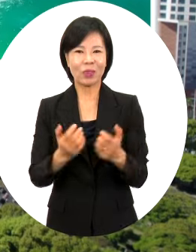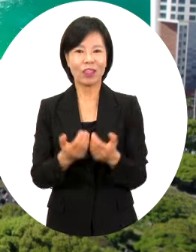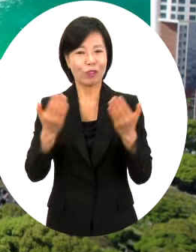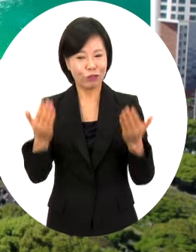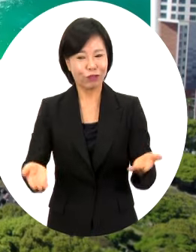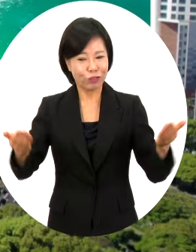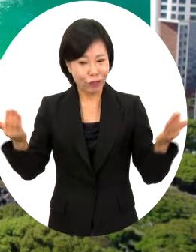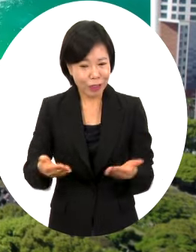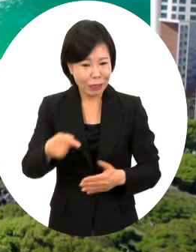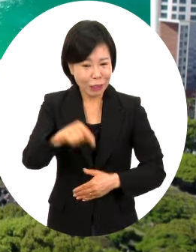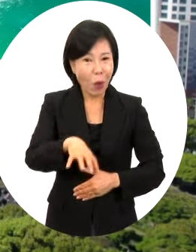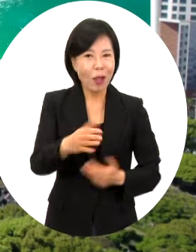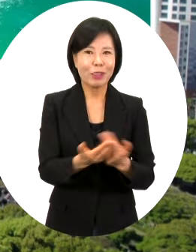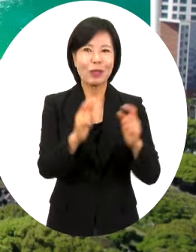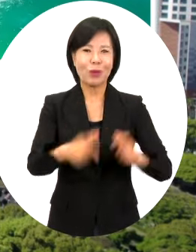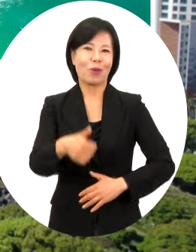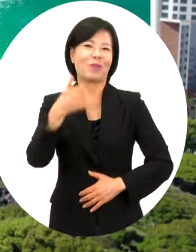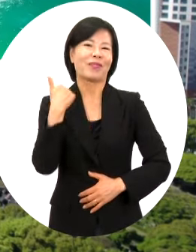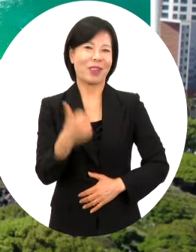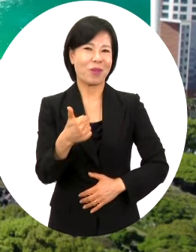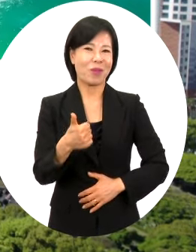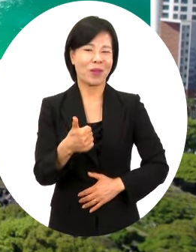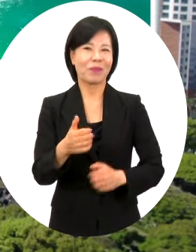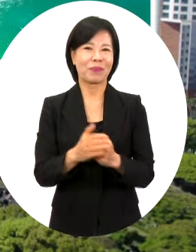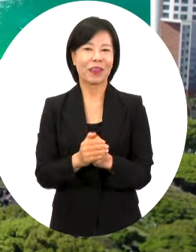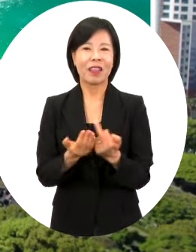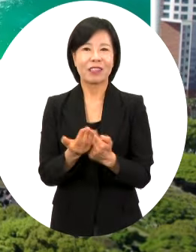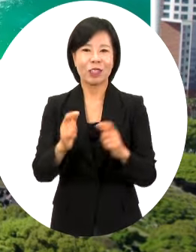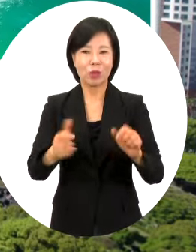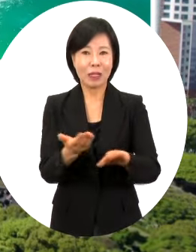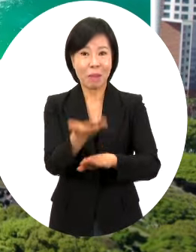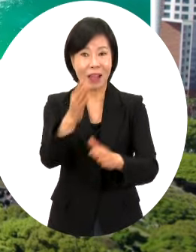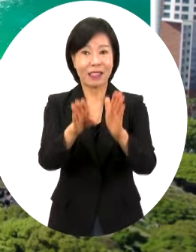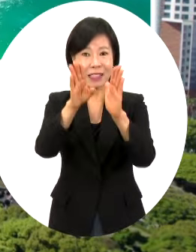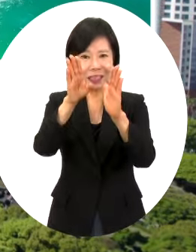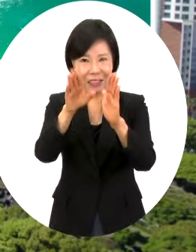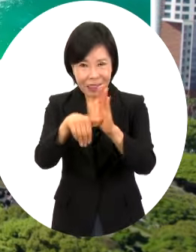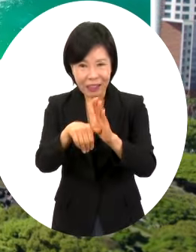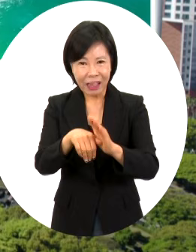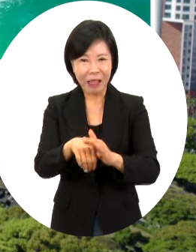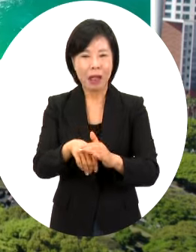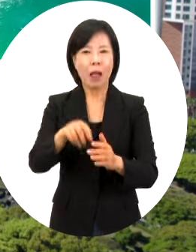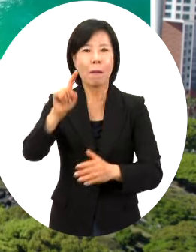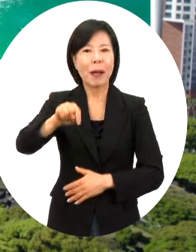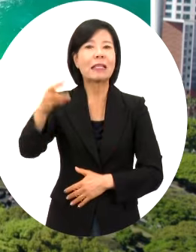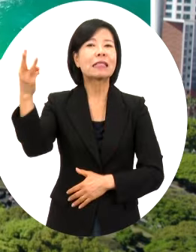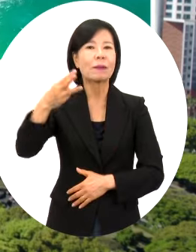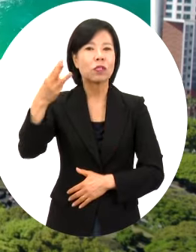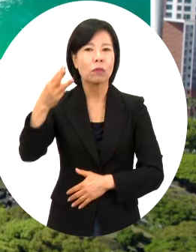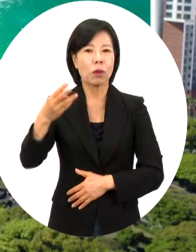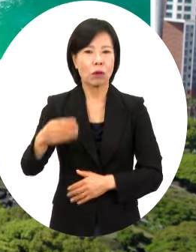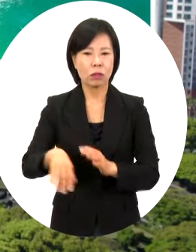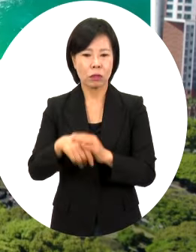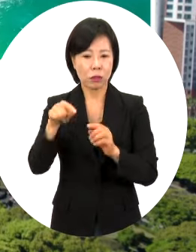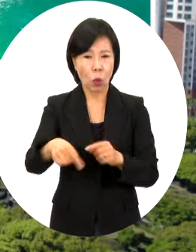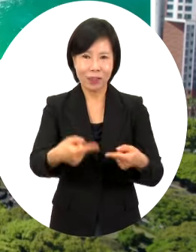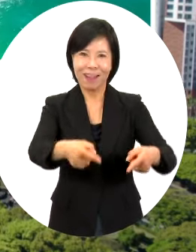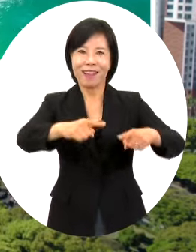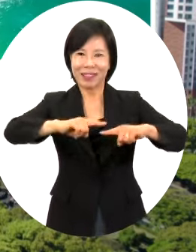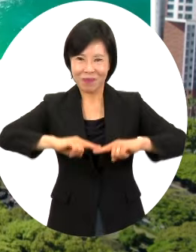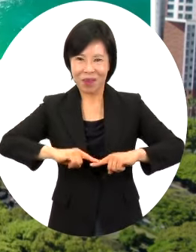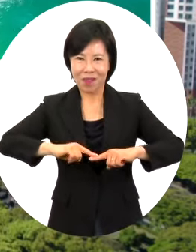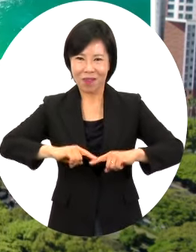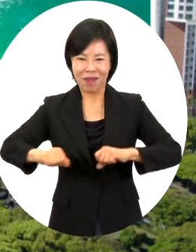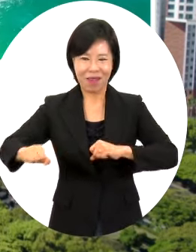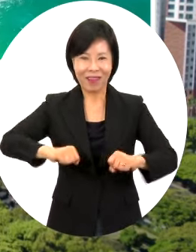제주도가 워케이션 성지로서의 입지를 확고히 하고 있는데요. 올 상반기에만 1만 3천여 명이 제주 워케이션에